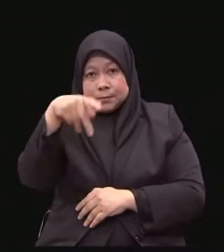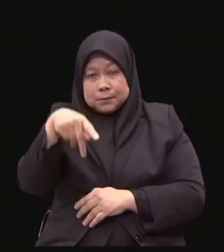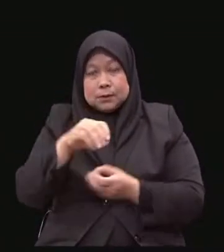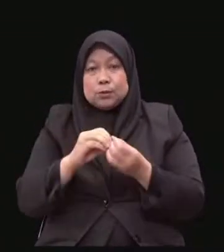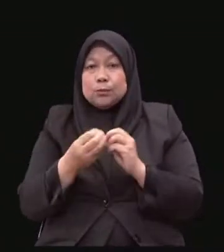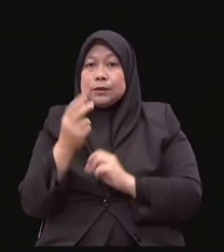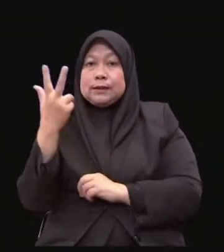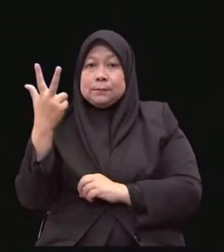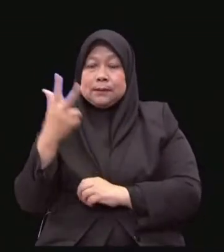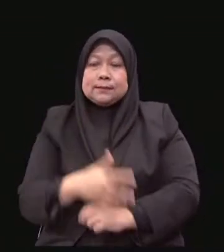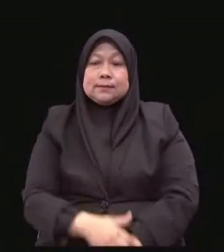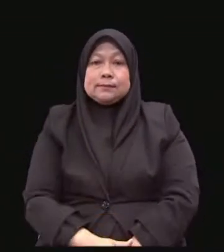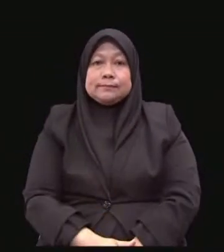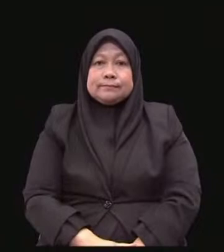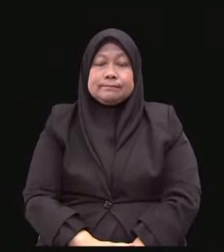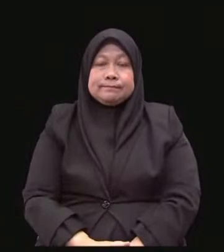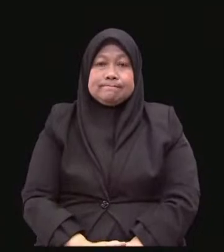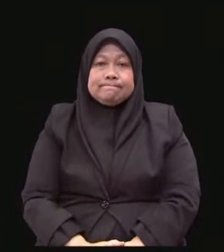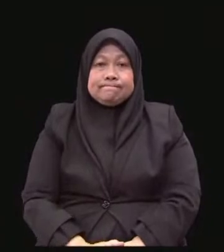nomor 13